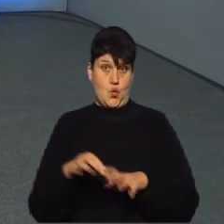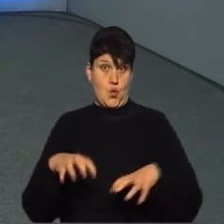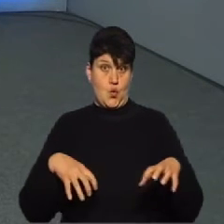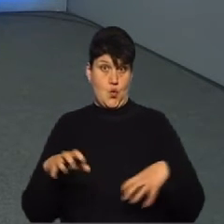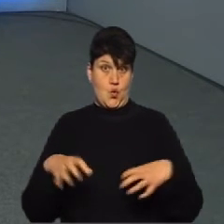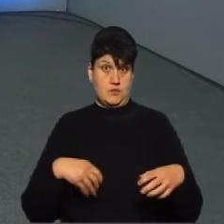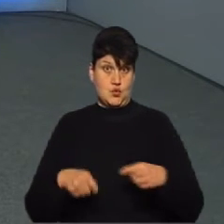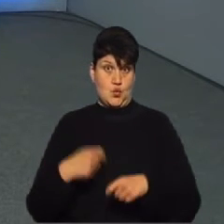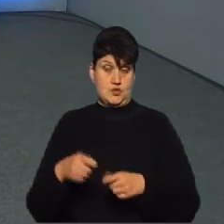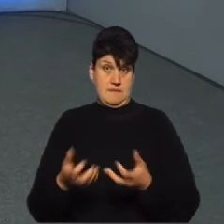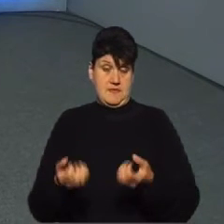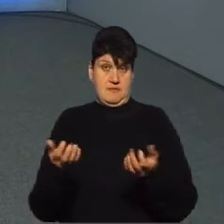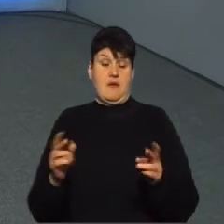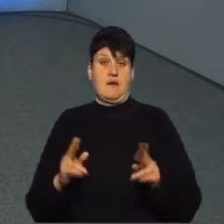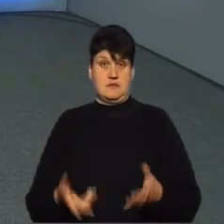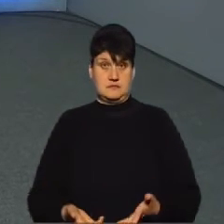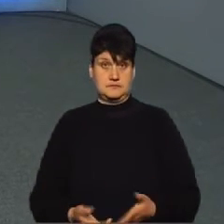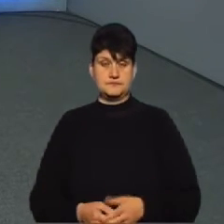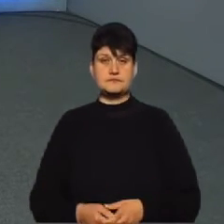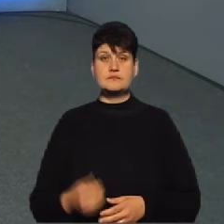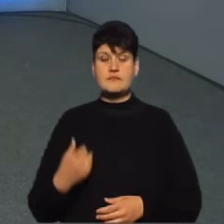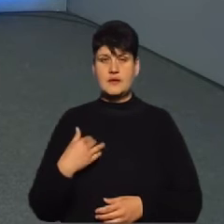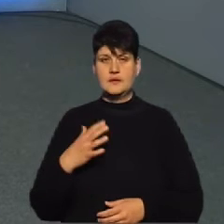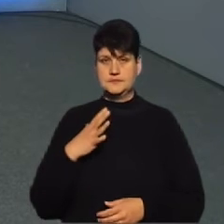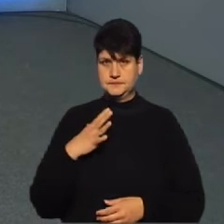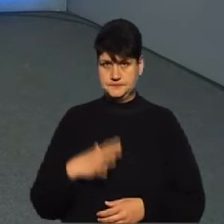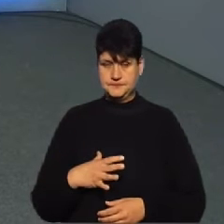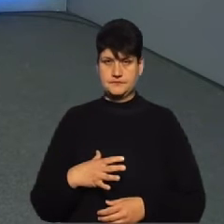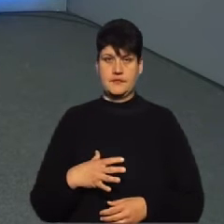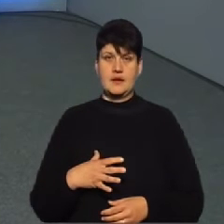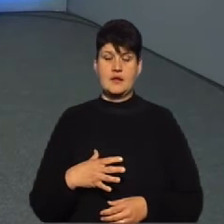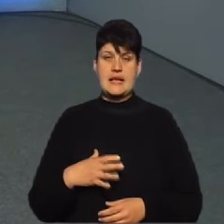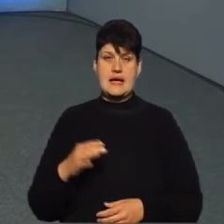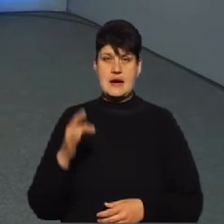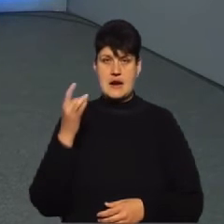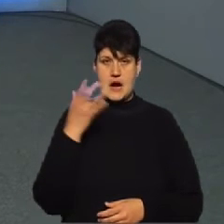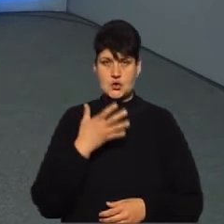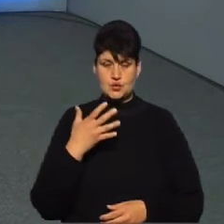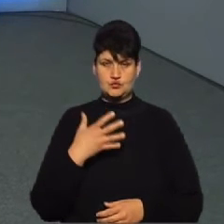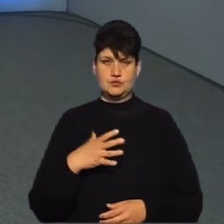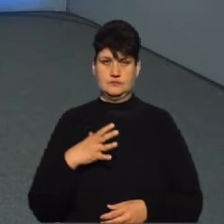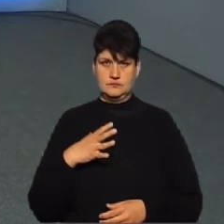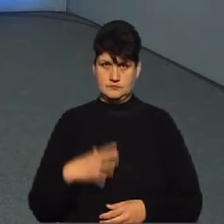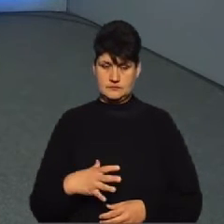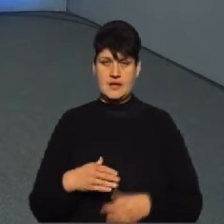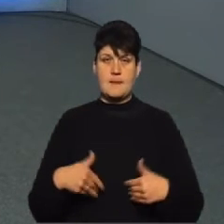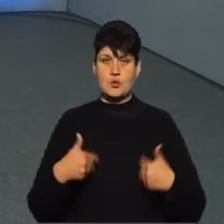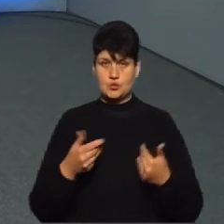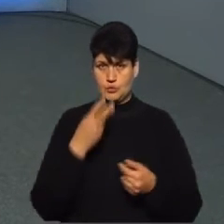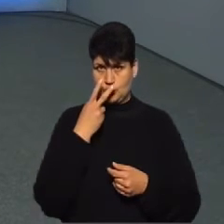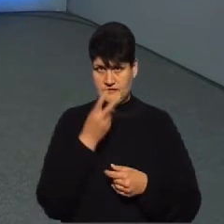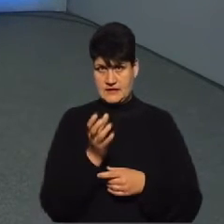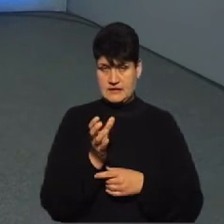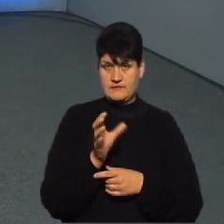зачепили тему терпимості нацменшин і расову терпимості. Я пропоную зараз передивитися відеоматеріал, оскільки в нас